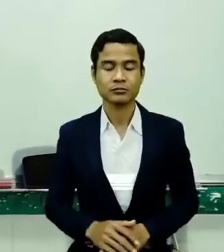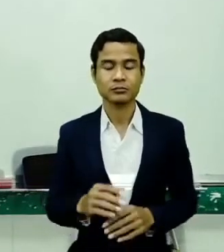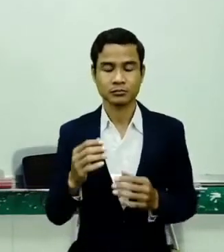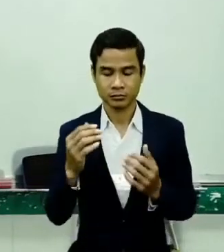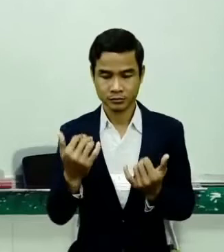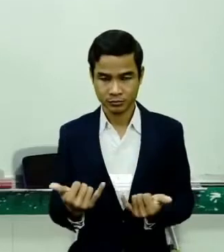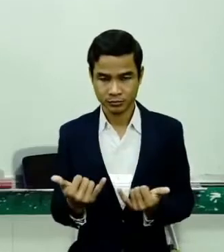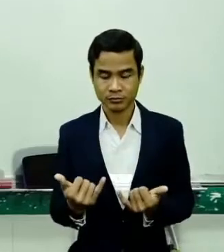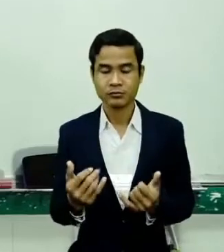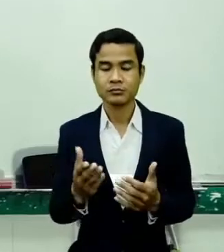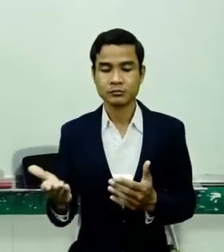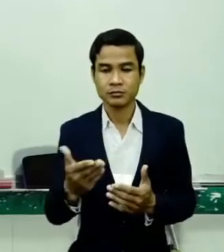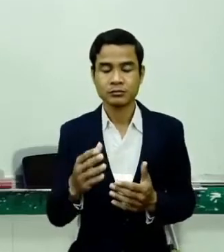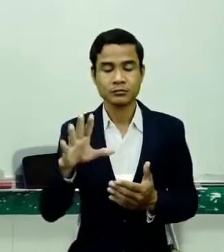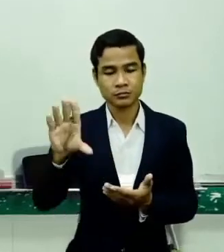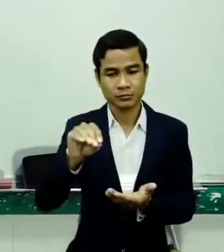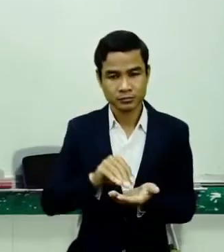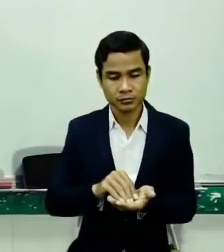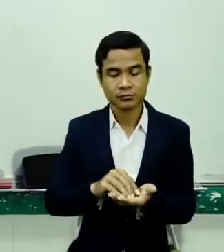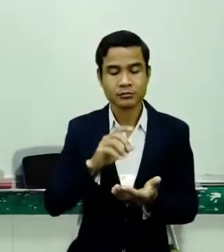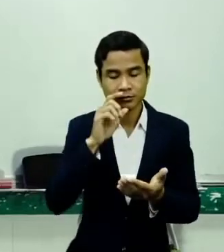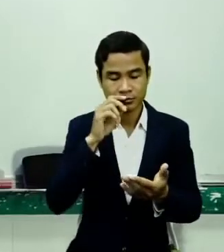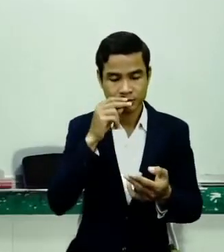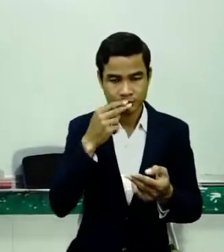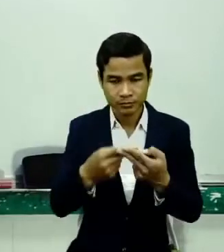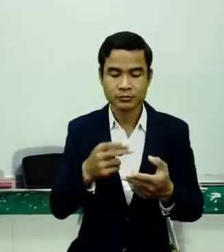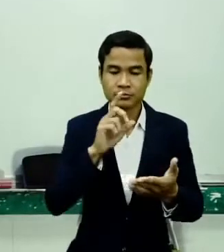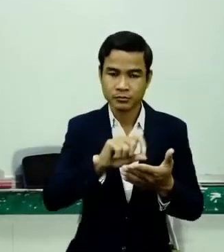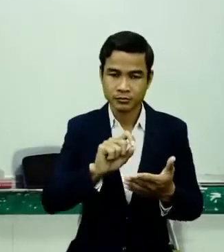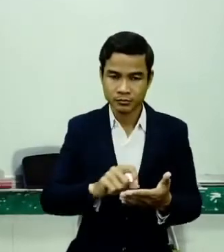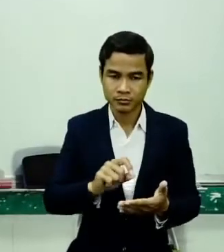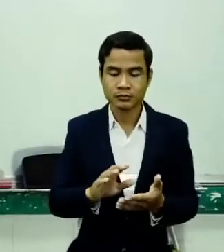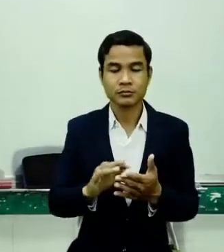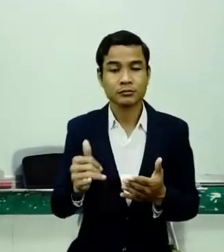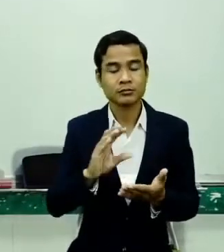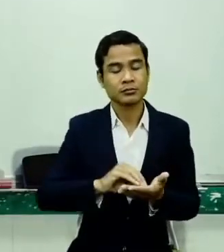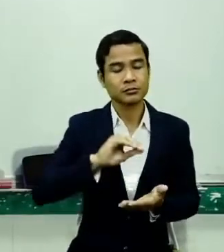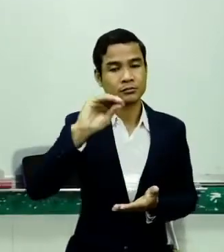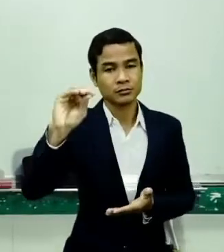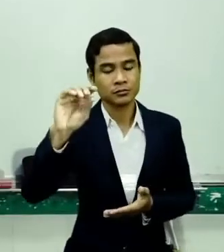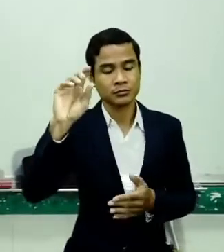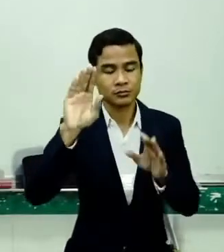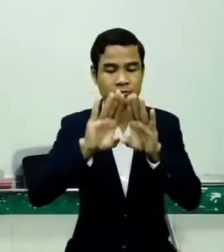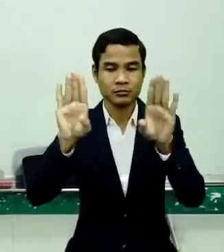ងតោះយើងនឹងប្រមូលនៅចម្លើយយកមកដាក់នៅលើក្រារខៀនទាំងអស់គ្នា